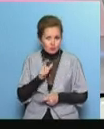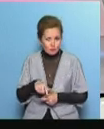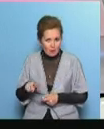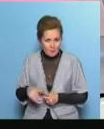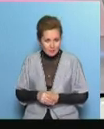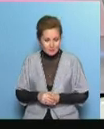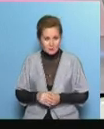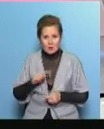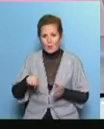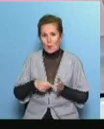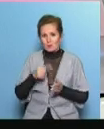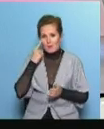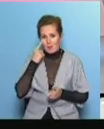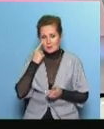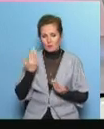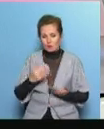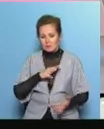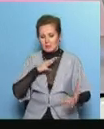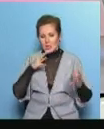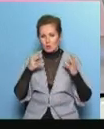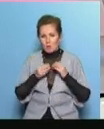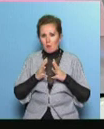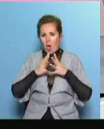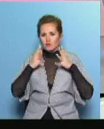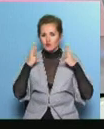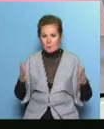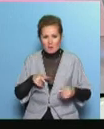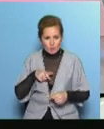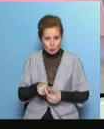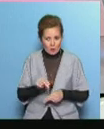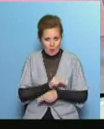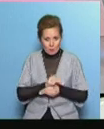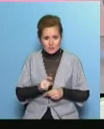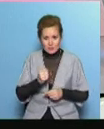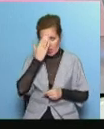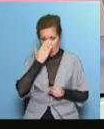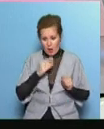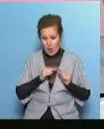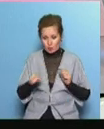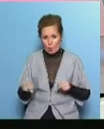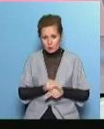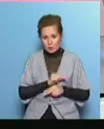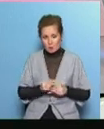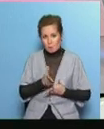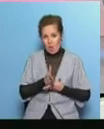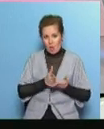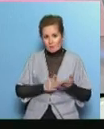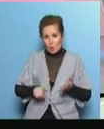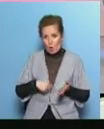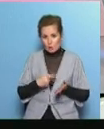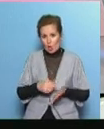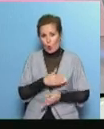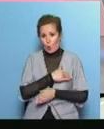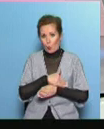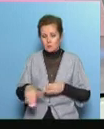Глазове в эти дни уже подводят итоги масштабного дорожного ремонта. За лето отремонтирована почти половина городских улиц. Это событие